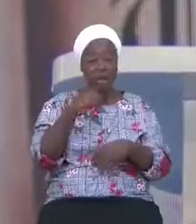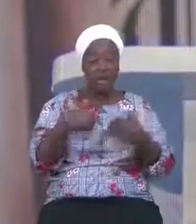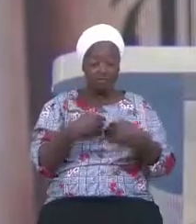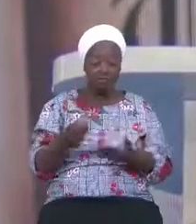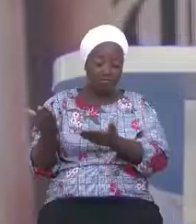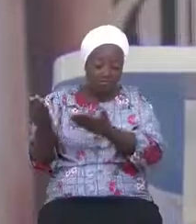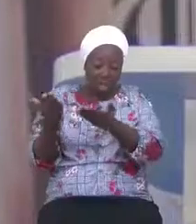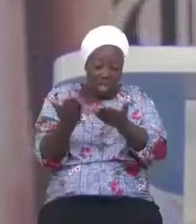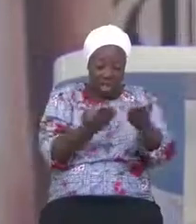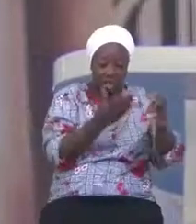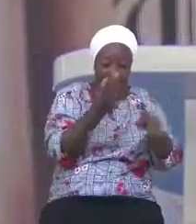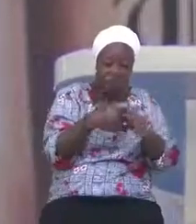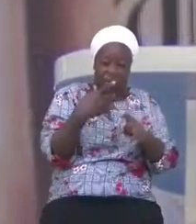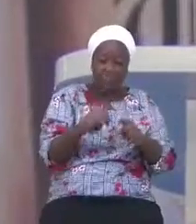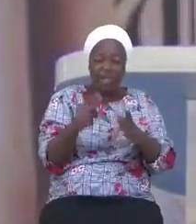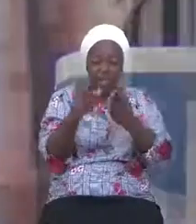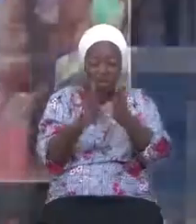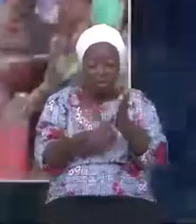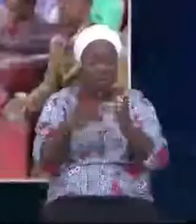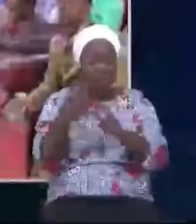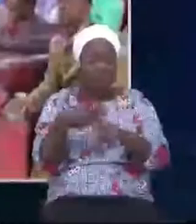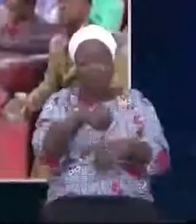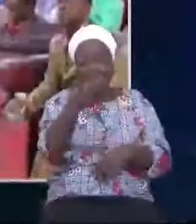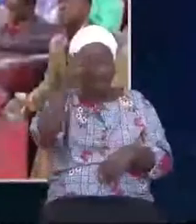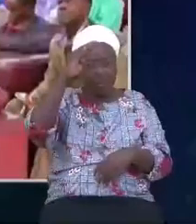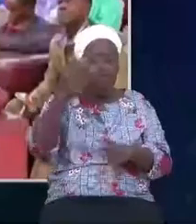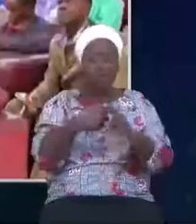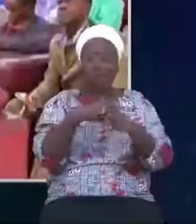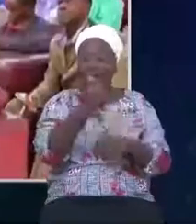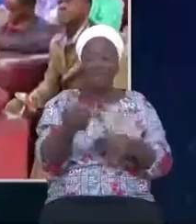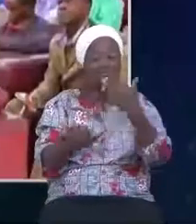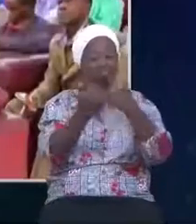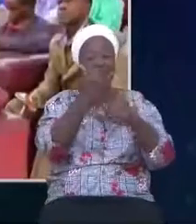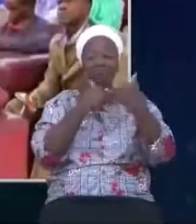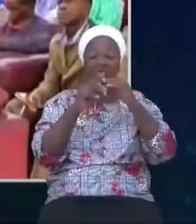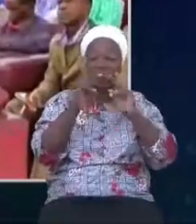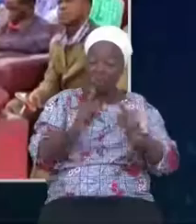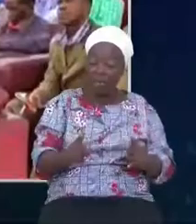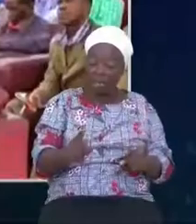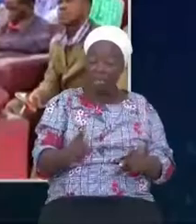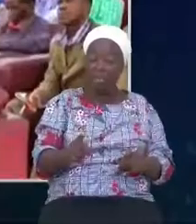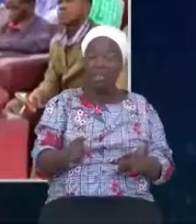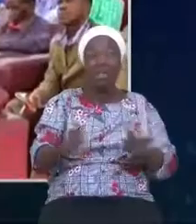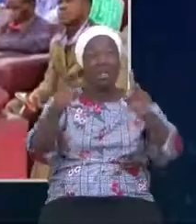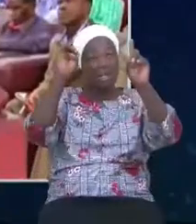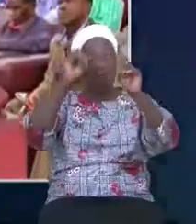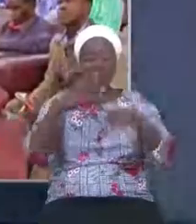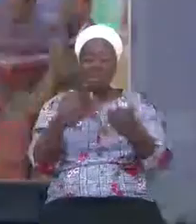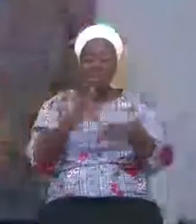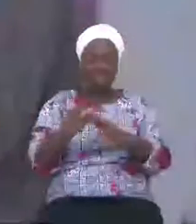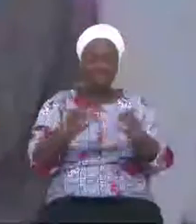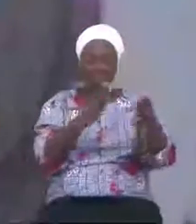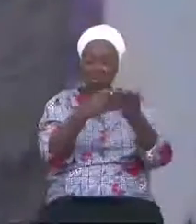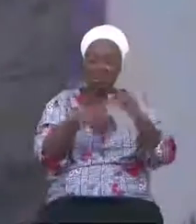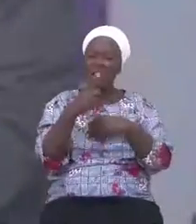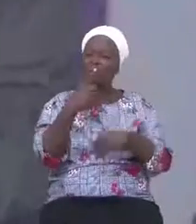de la loi, de tout homme, de toute personne offensée, ils mettent quelque chose dans la bouche